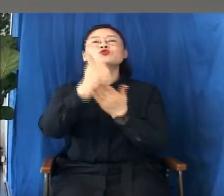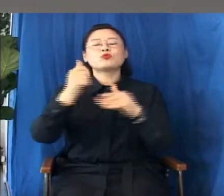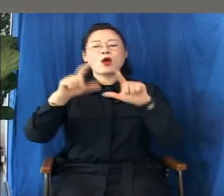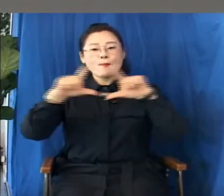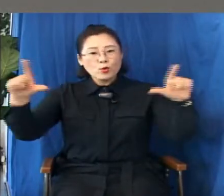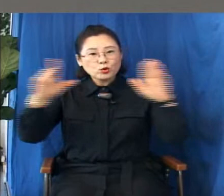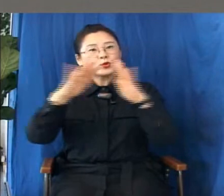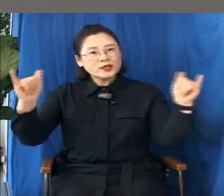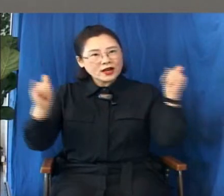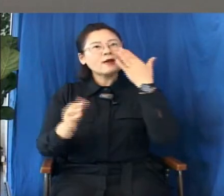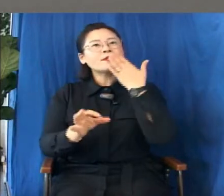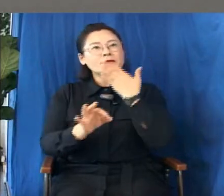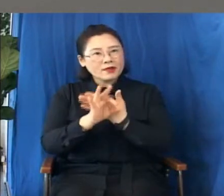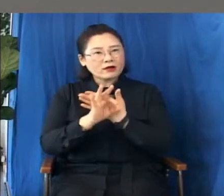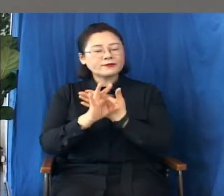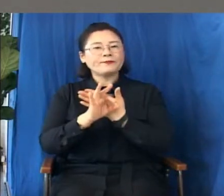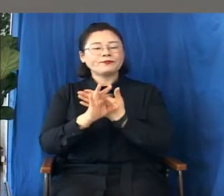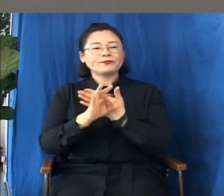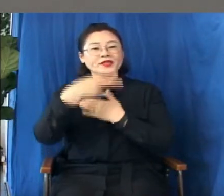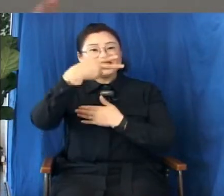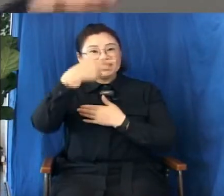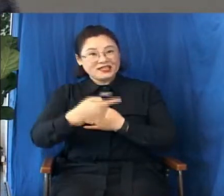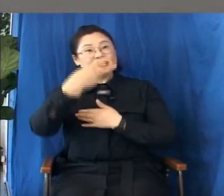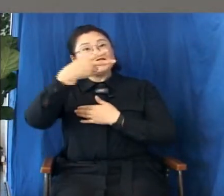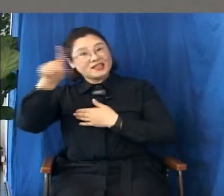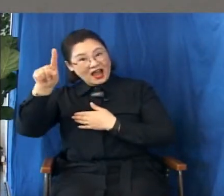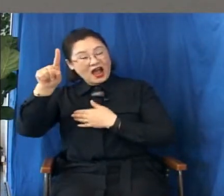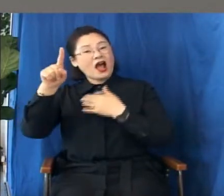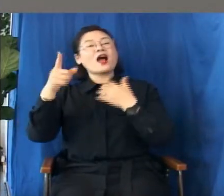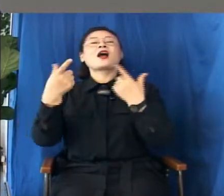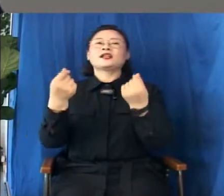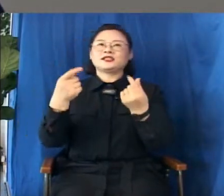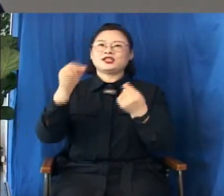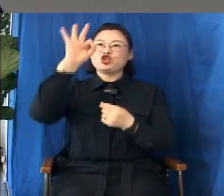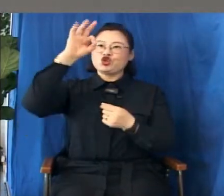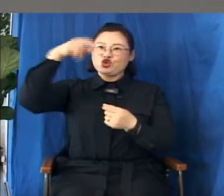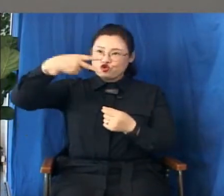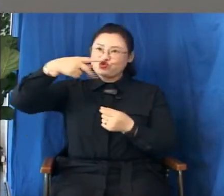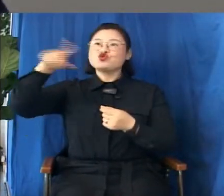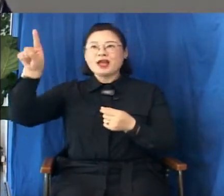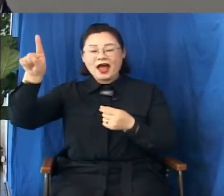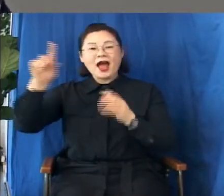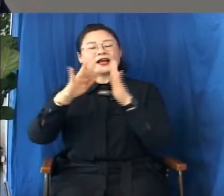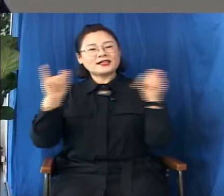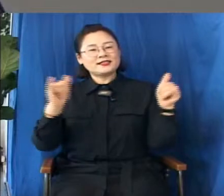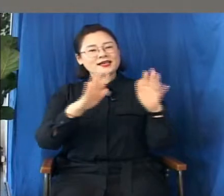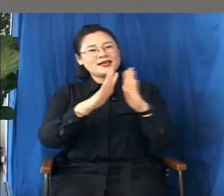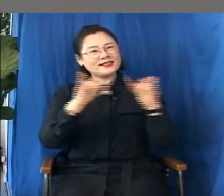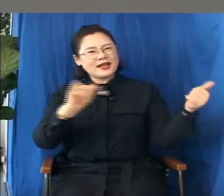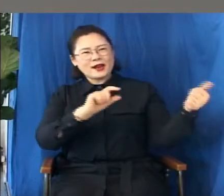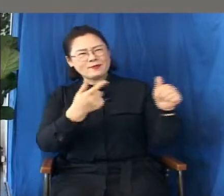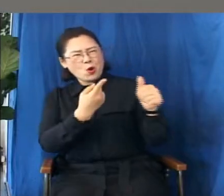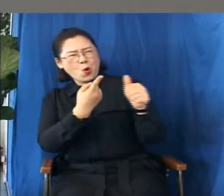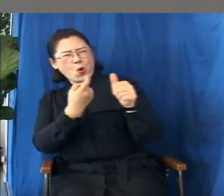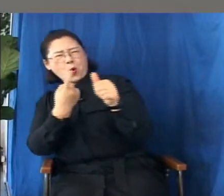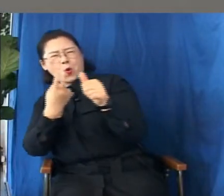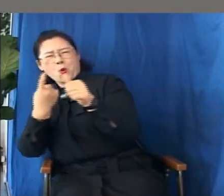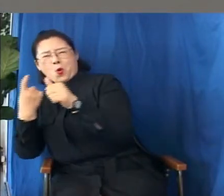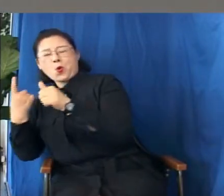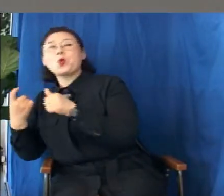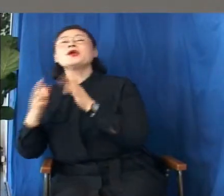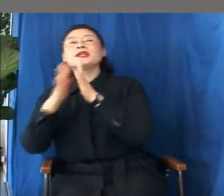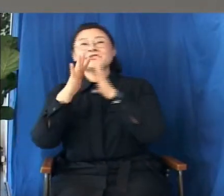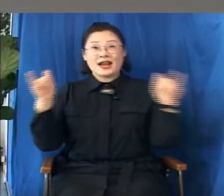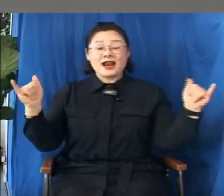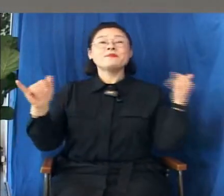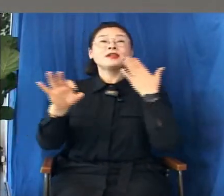드다처럼 유다처럼 사람들 꼬셔가지고 눈 뒤집히게 만들어서 자기 추종하게 만들었지만